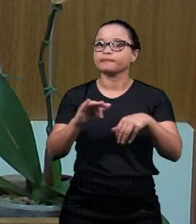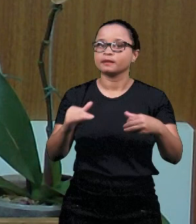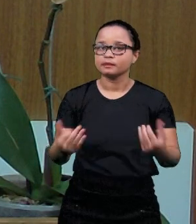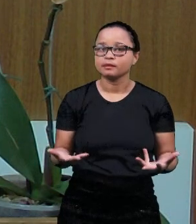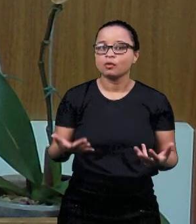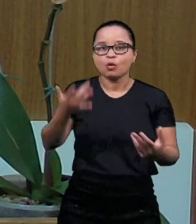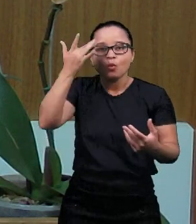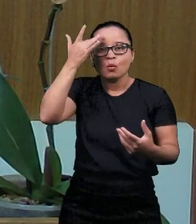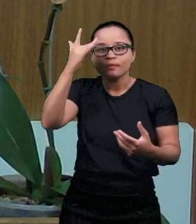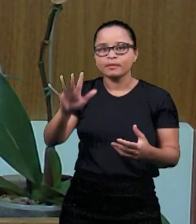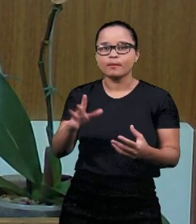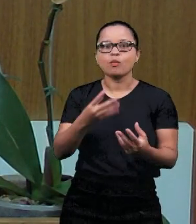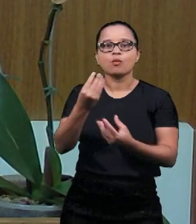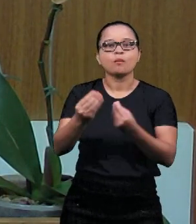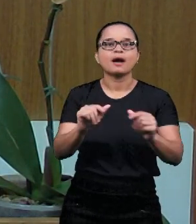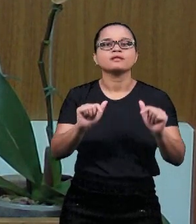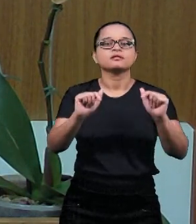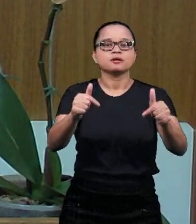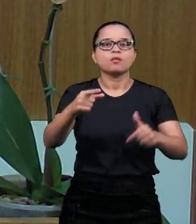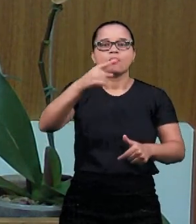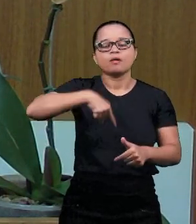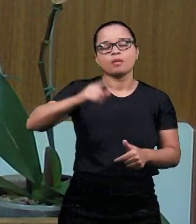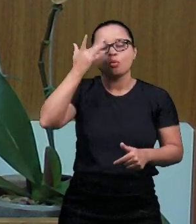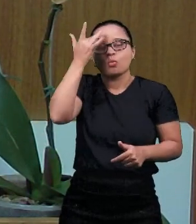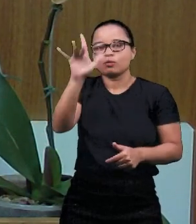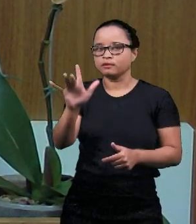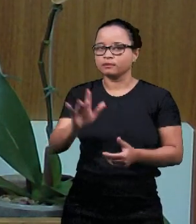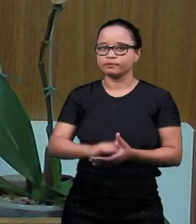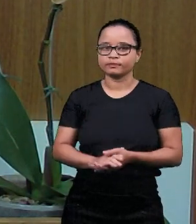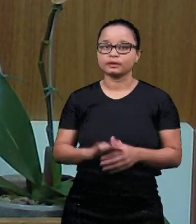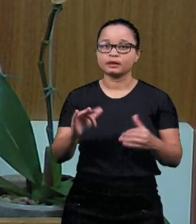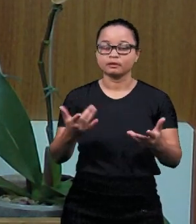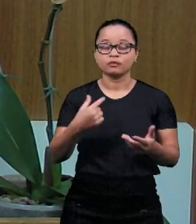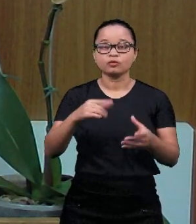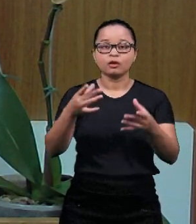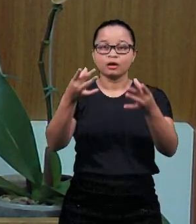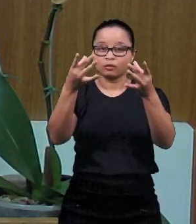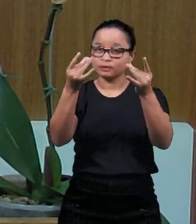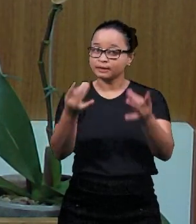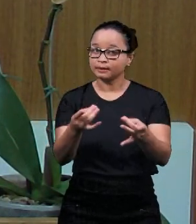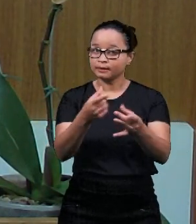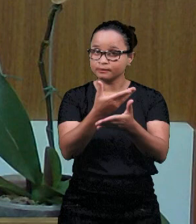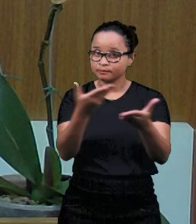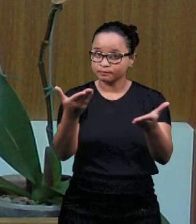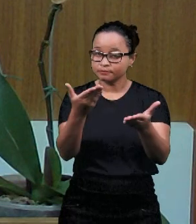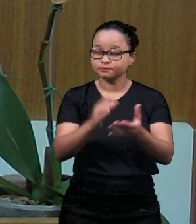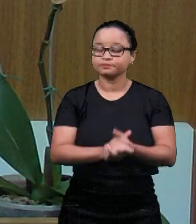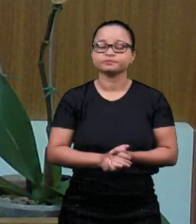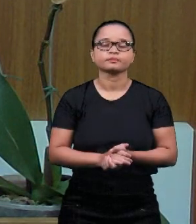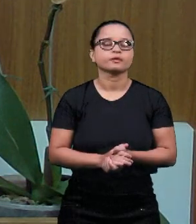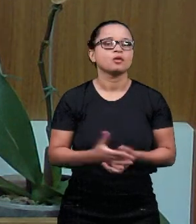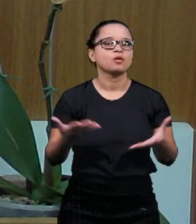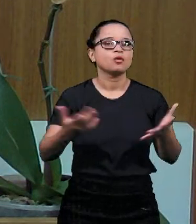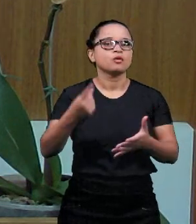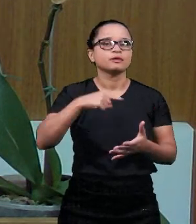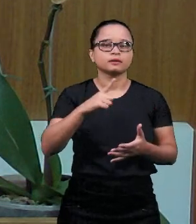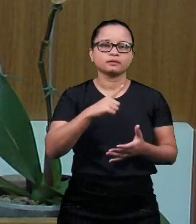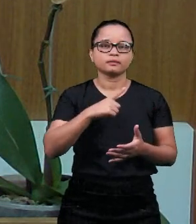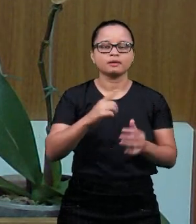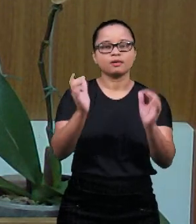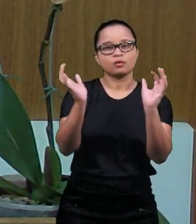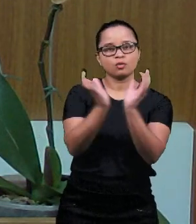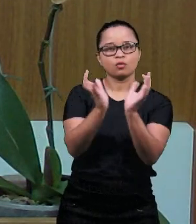quoi faire en vérité, mais juste dire en détail ici pour nos frères et sœurs. Nous avons un groupe de médecins qui nous aident